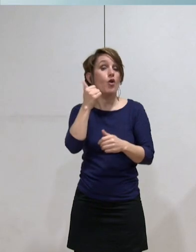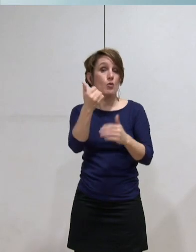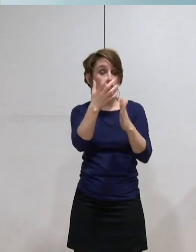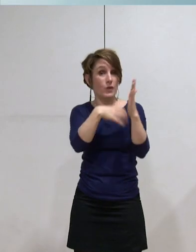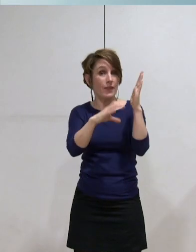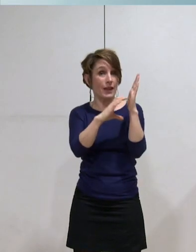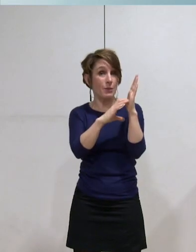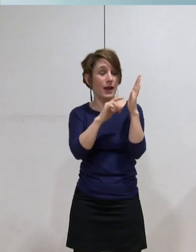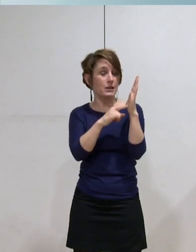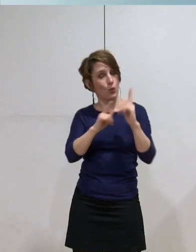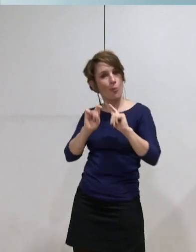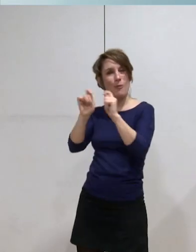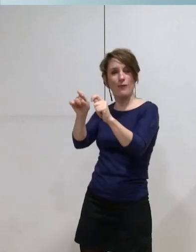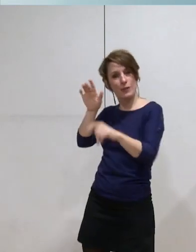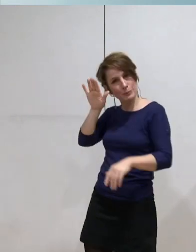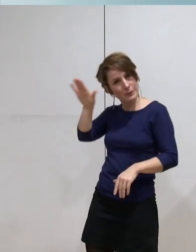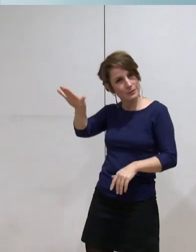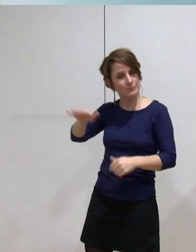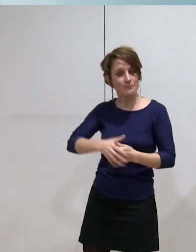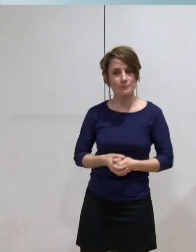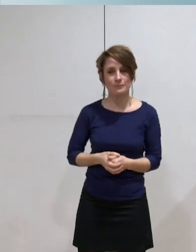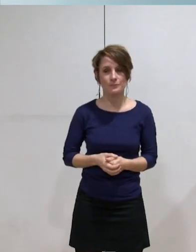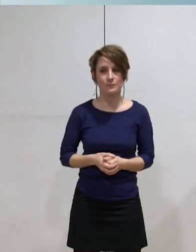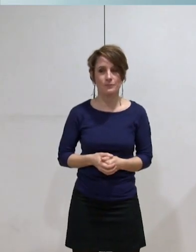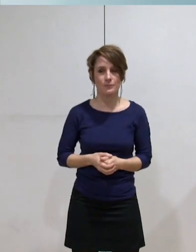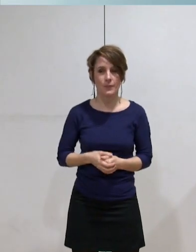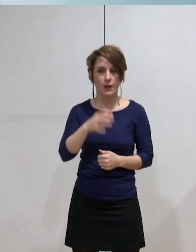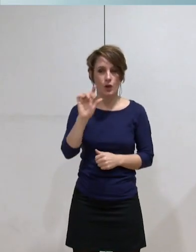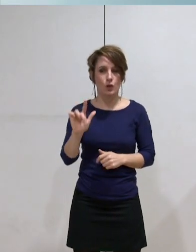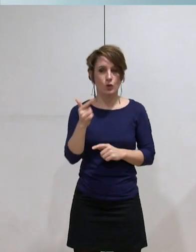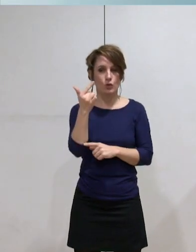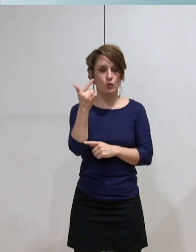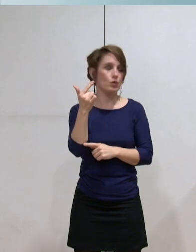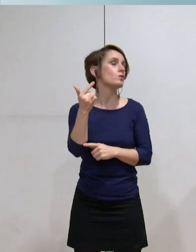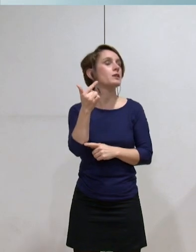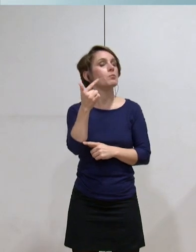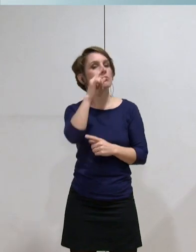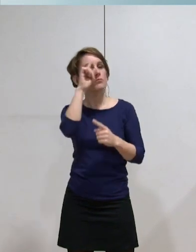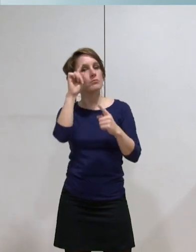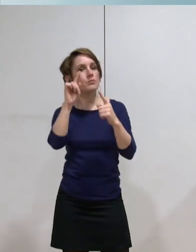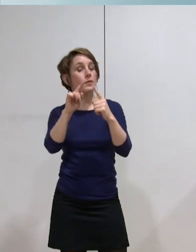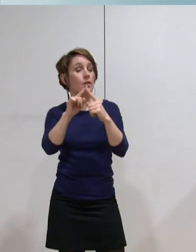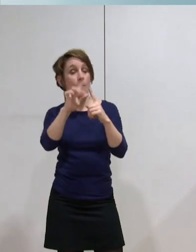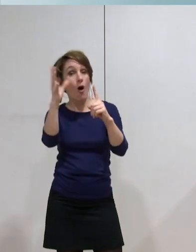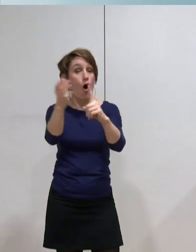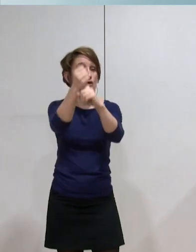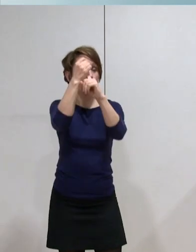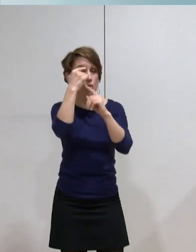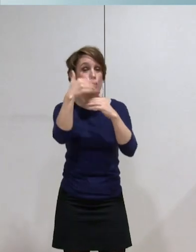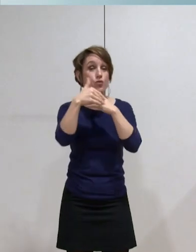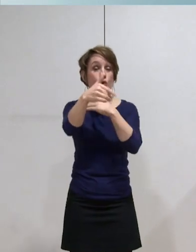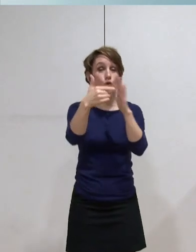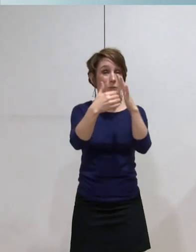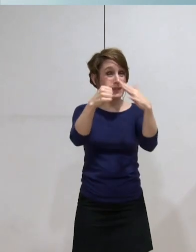j'ose dire dédiée le deuxième grand enjeu euh de 2016 et sans nul doute d'au-delà